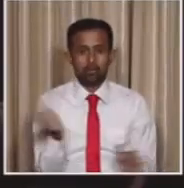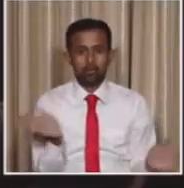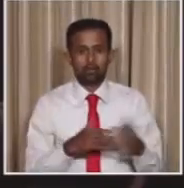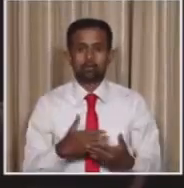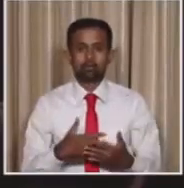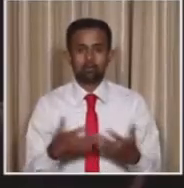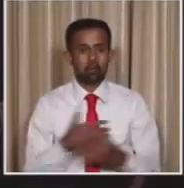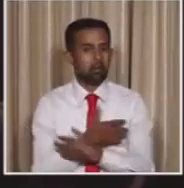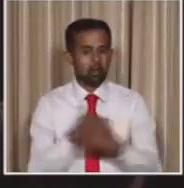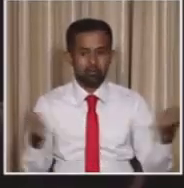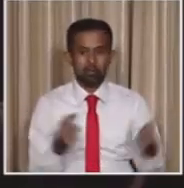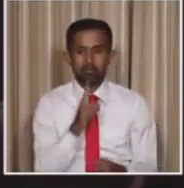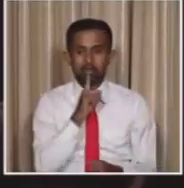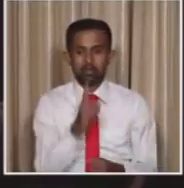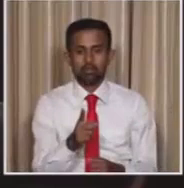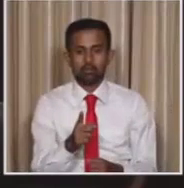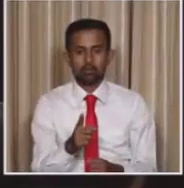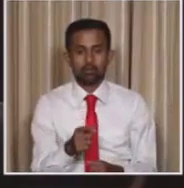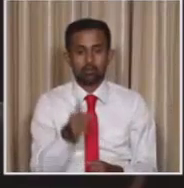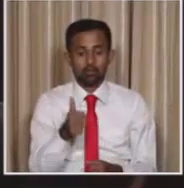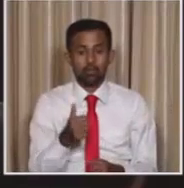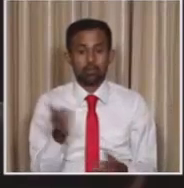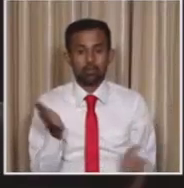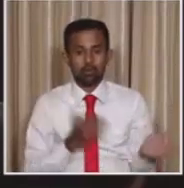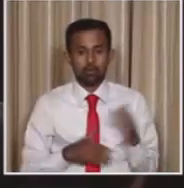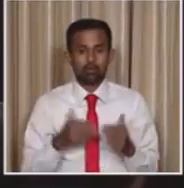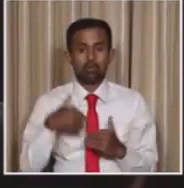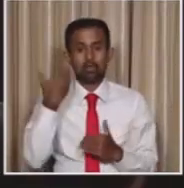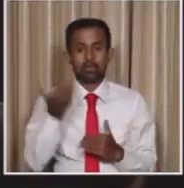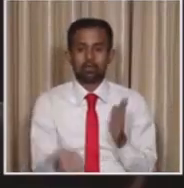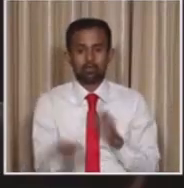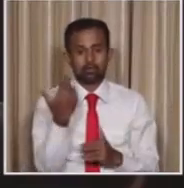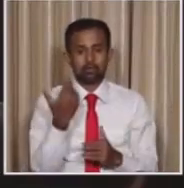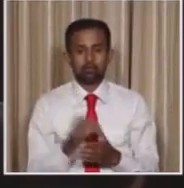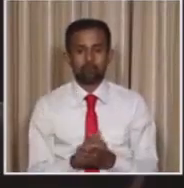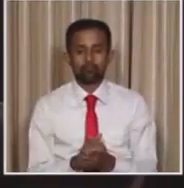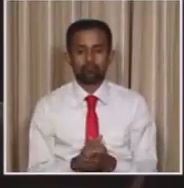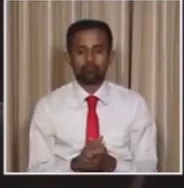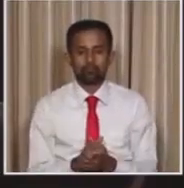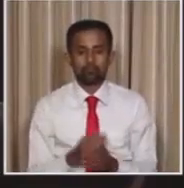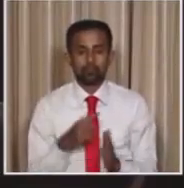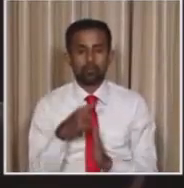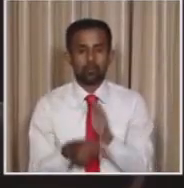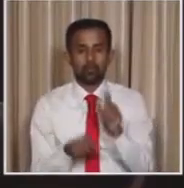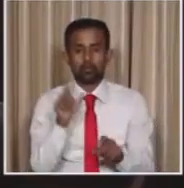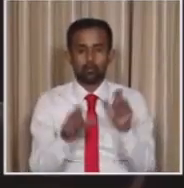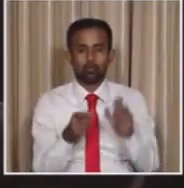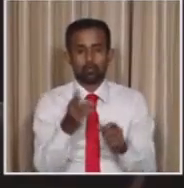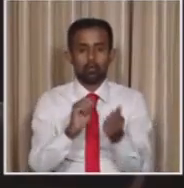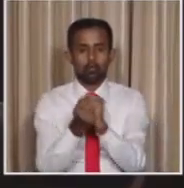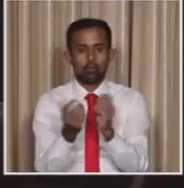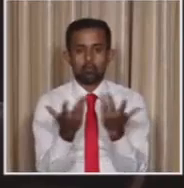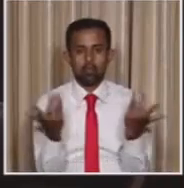වෙන්න කියනවා හොඳ වෙලාවට අපි රෙදි ඇඳගෙන එළියට ගියක එළියට ගියා. ඒ නිසා මේ රටේ මිනිසුන්ට ඕගොල්ලෝ වෙනස් කරන්න